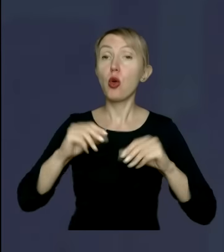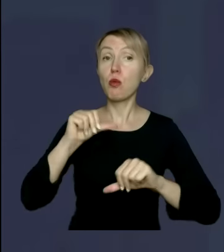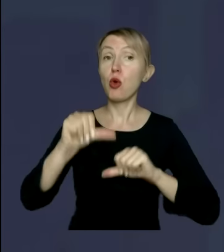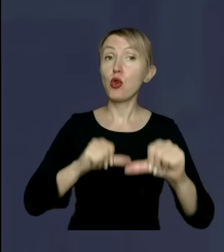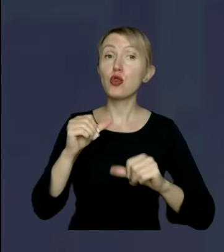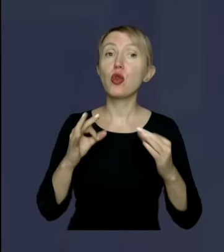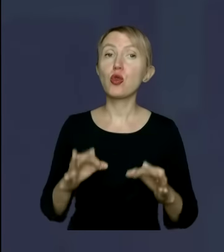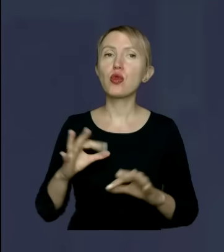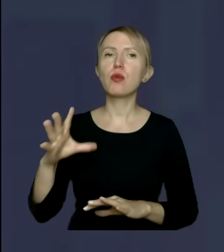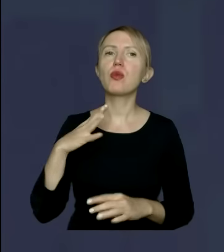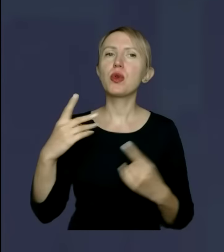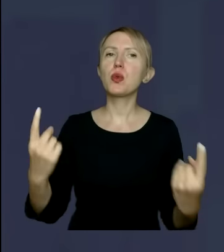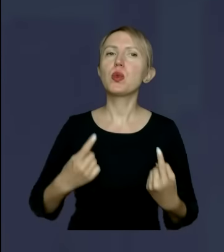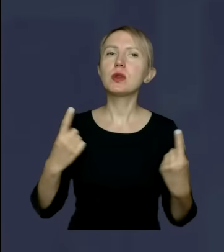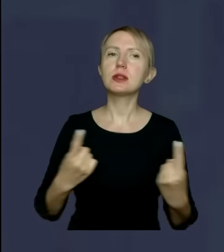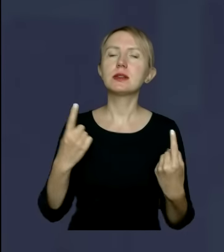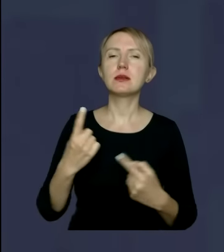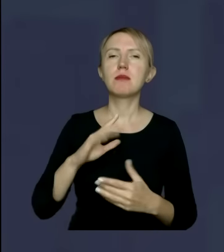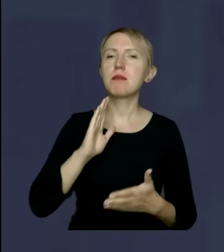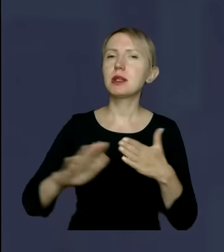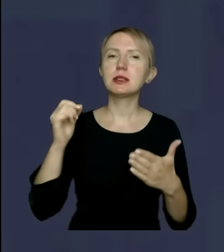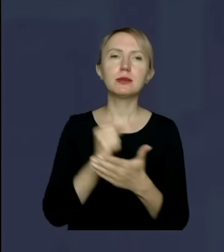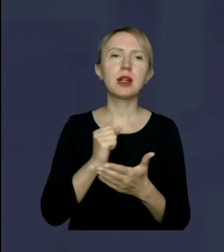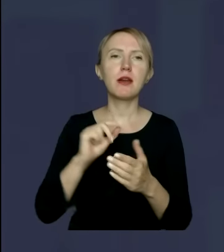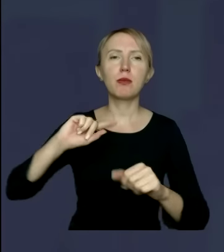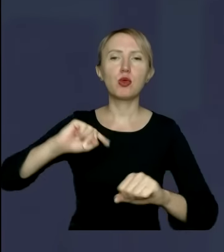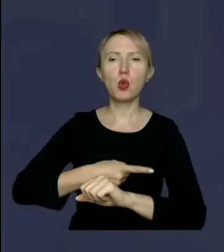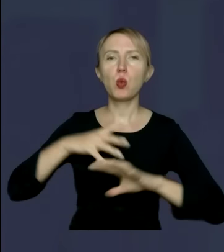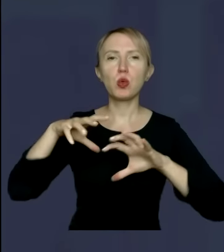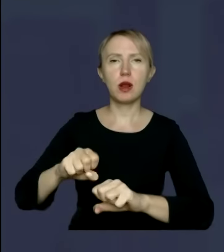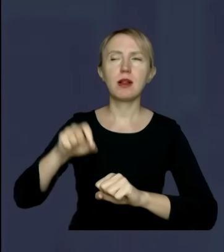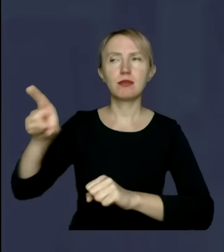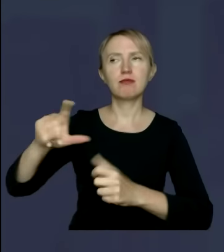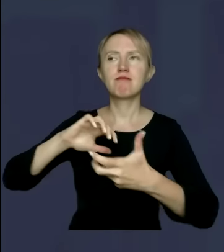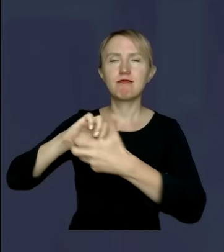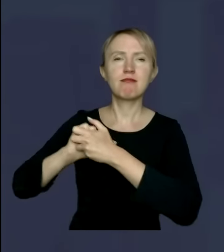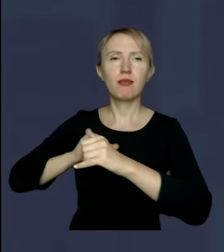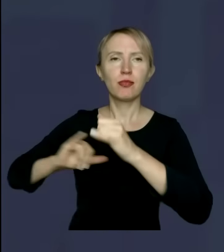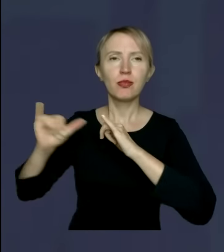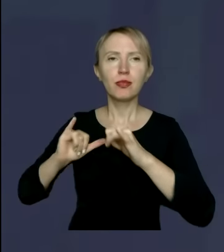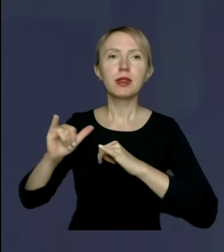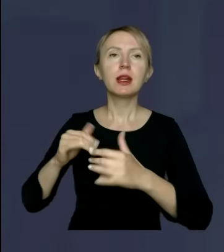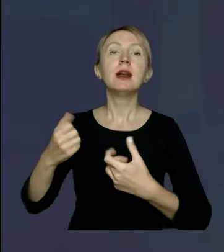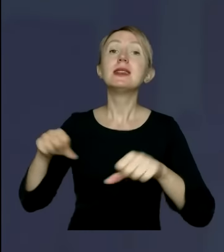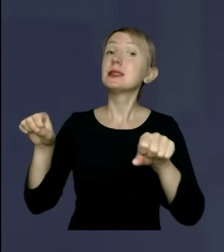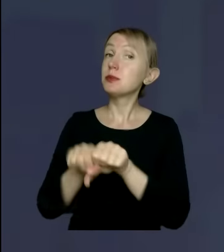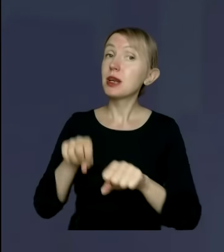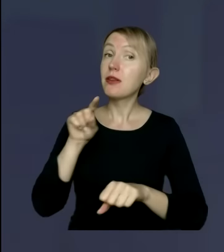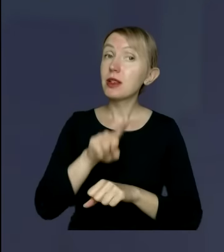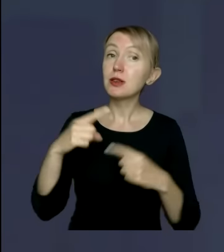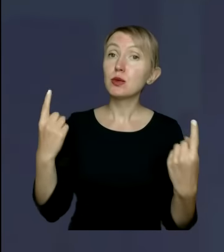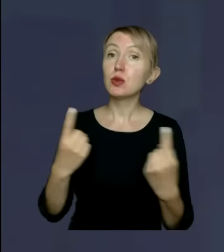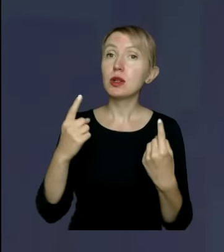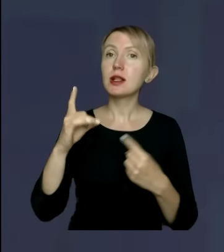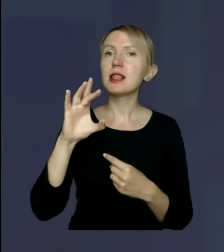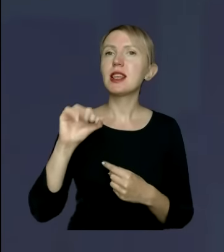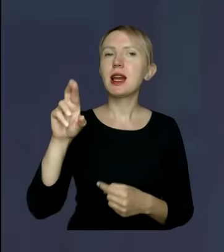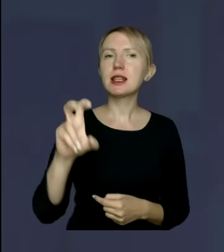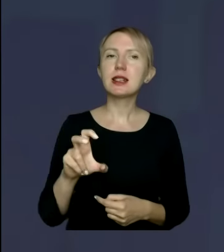mieliśmy do czynienia z nielegalnym przejęciem prokuratury przez tą ekipę i w wymiarze sprawiedliwości z giertychem i